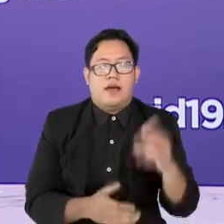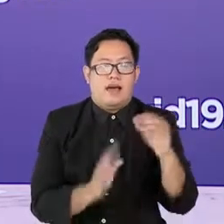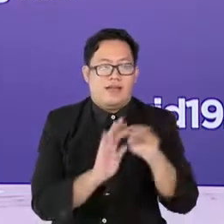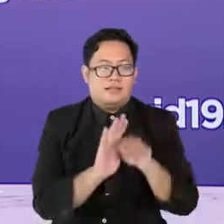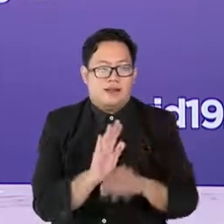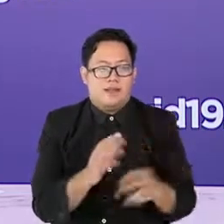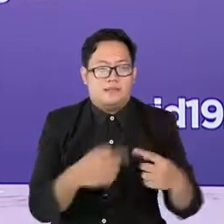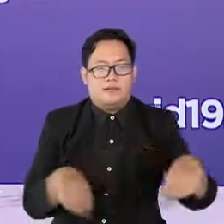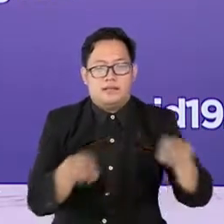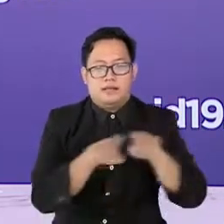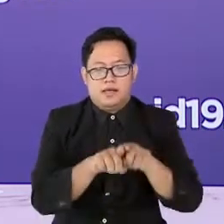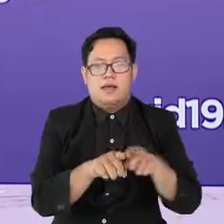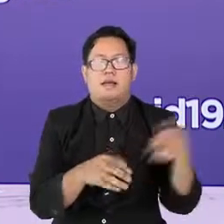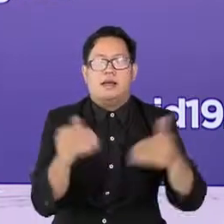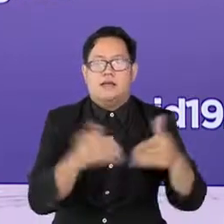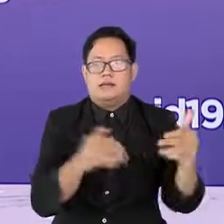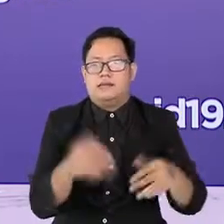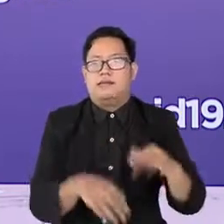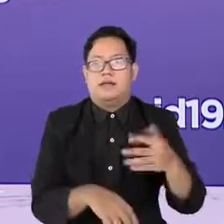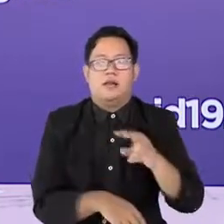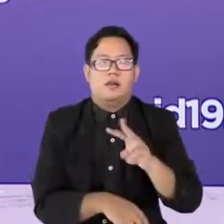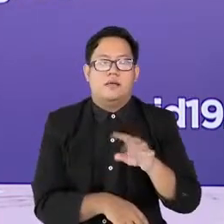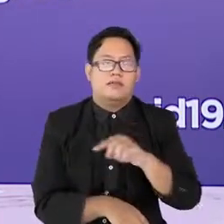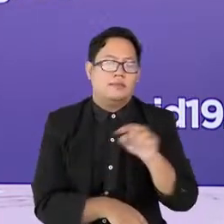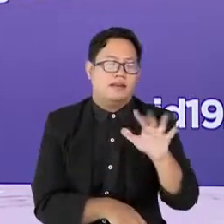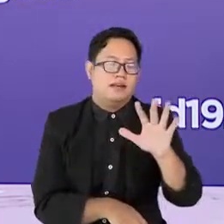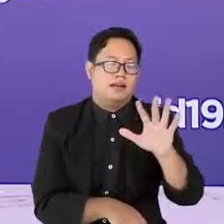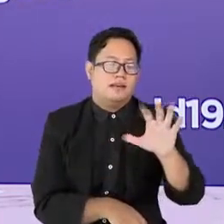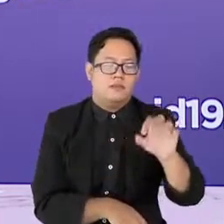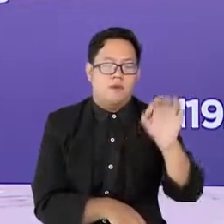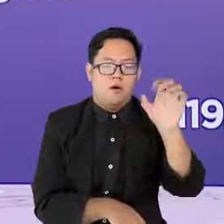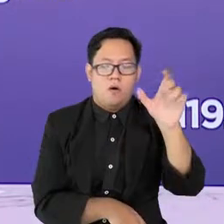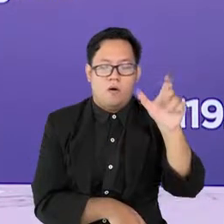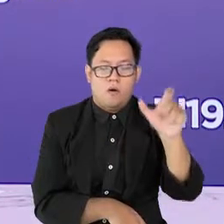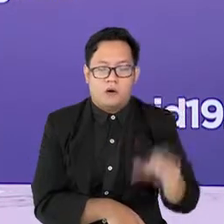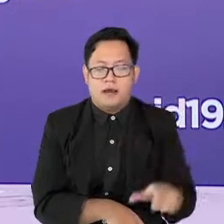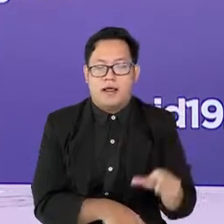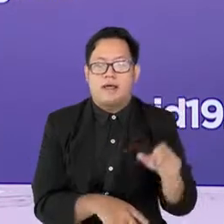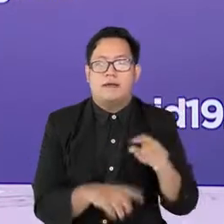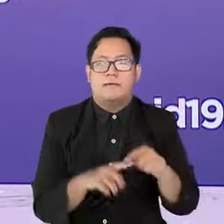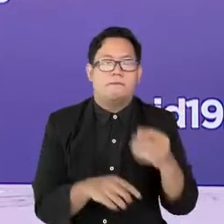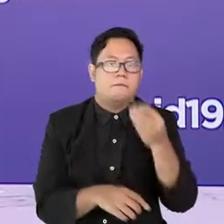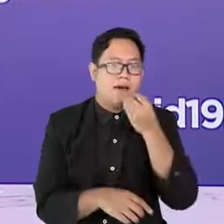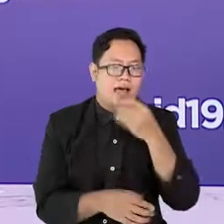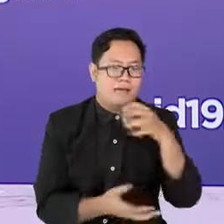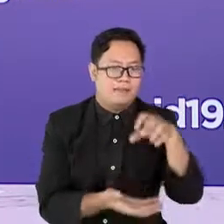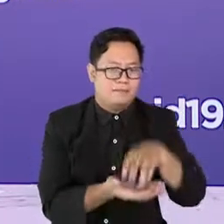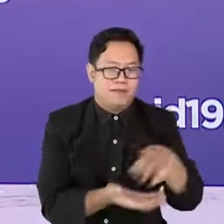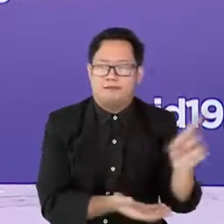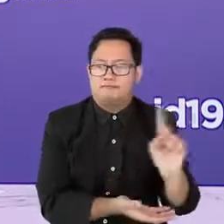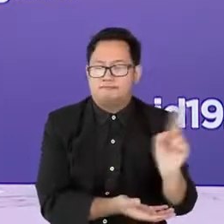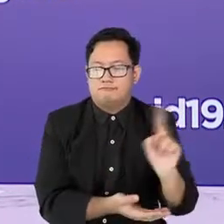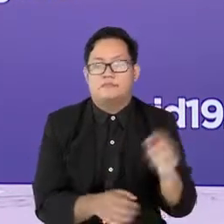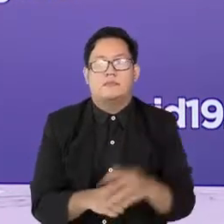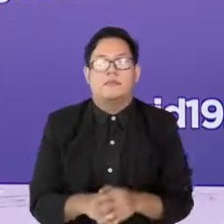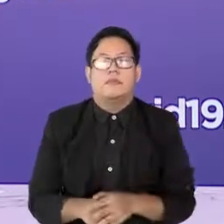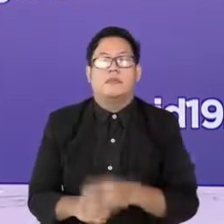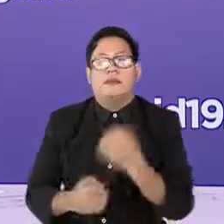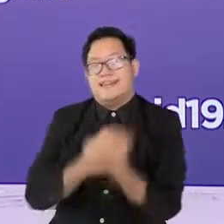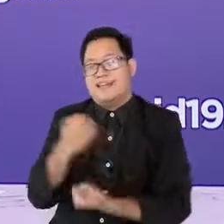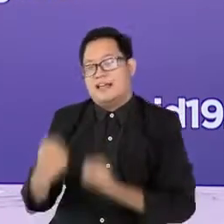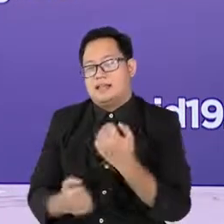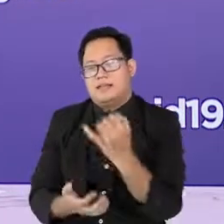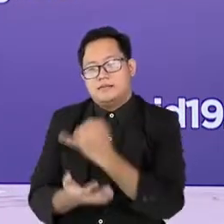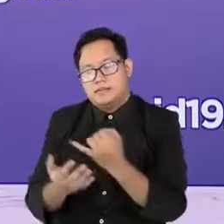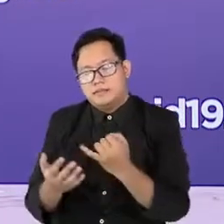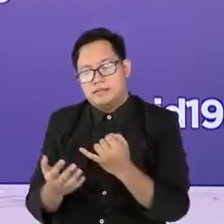adanya makan di tempat Hai pelaksanaan kegiatan seni budaya olahraga dan sosial masyarakat dapat